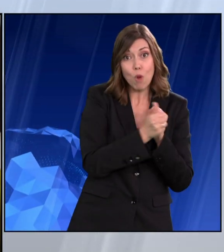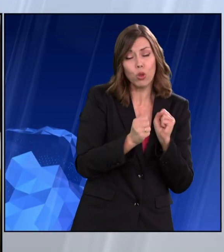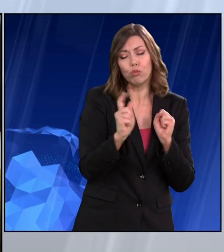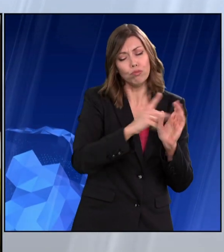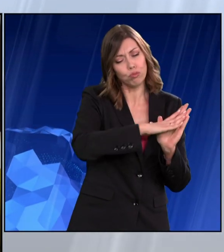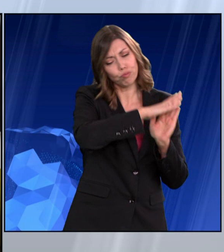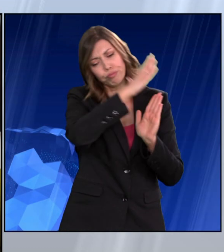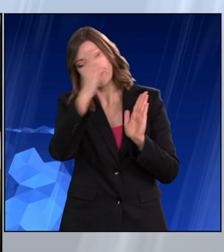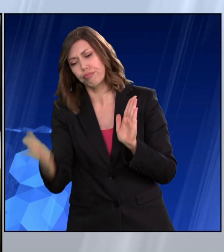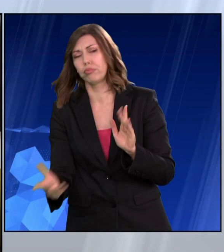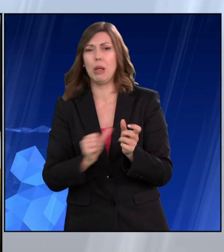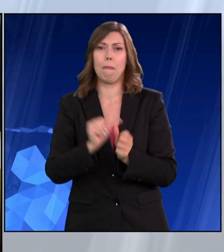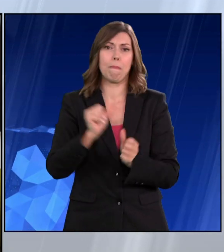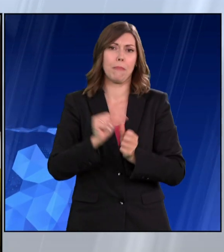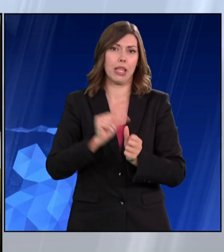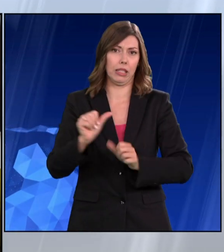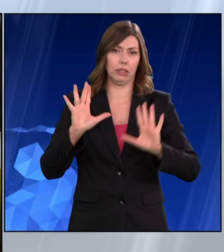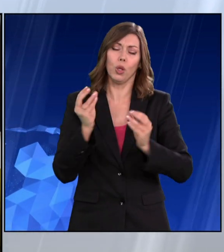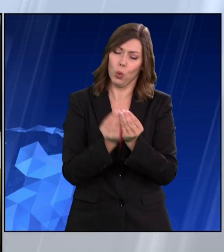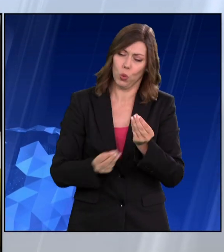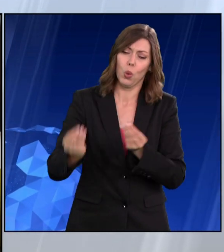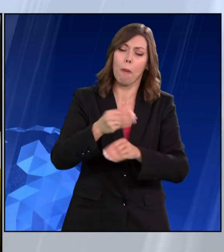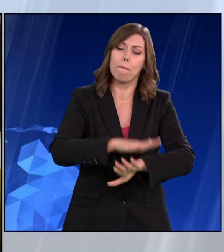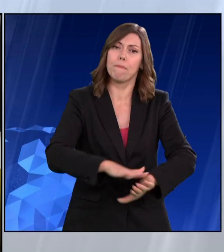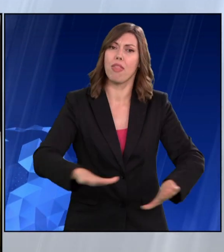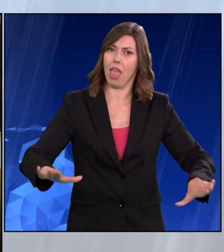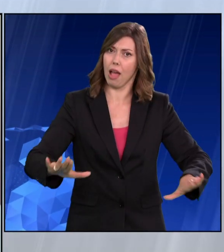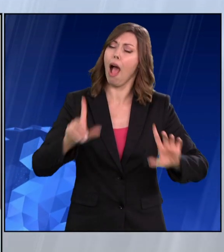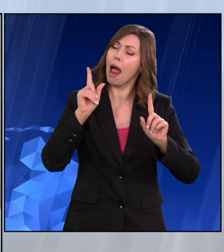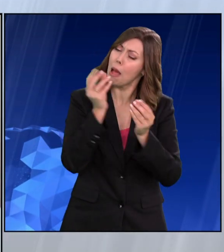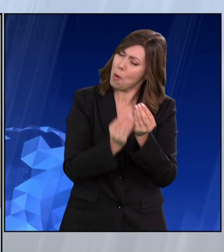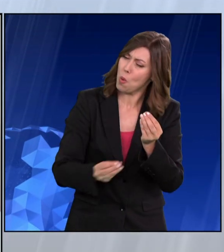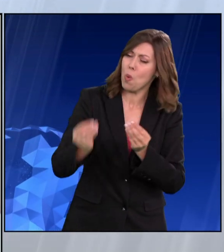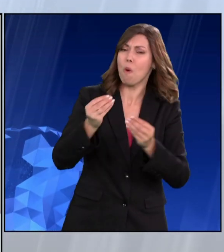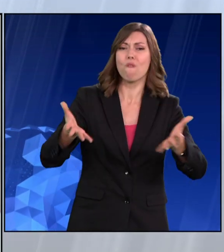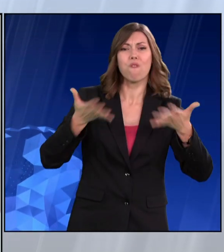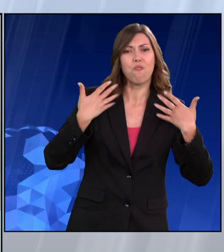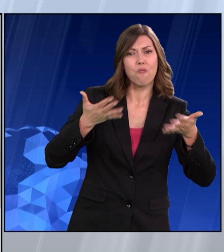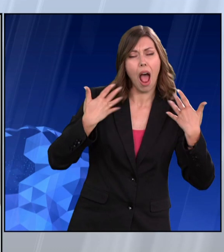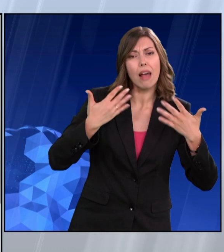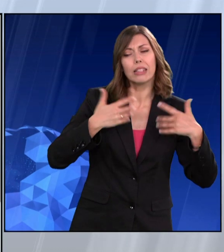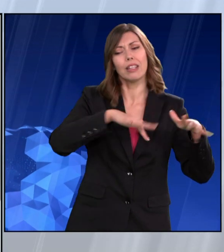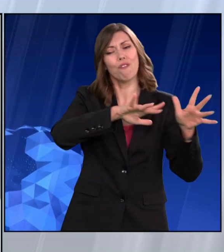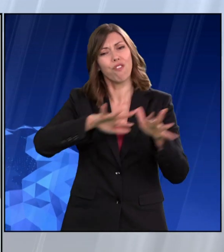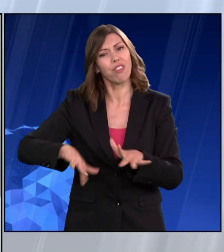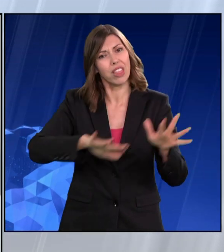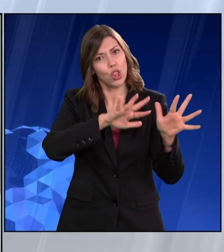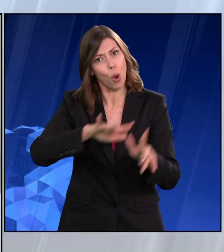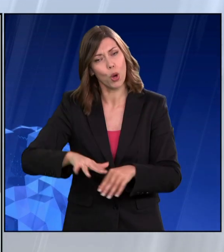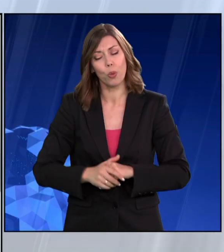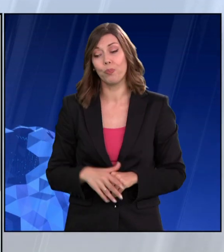των παιδιών, ιδιαίτερα βέβαια το φθινόπωρο και στο τέλος της άνοιξης. Από το Σεπτέμβριο του 2022